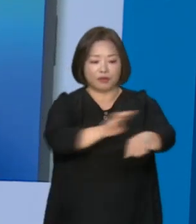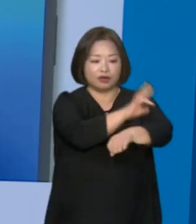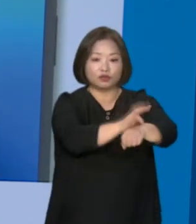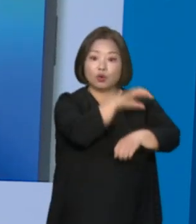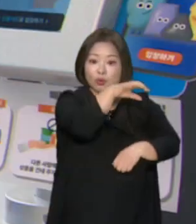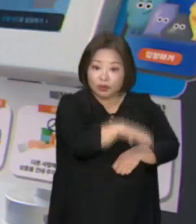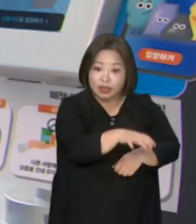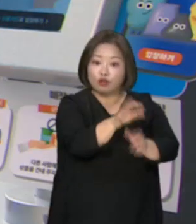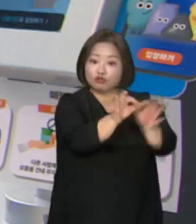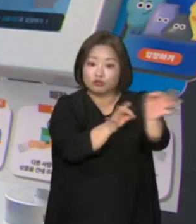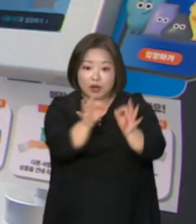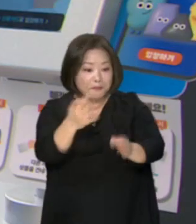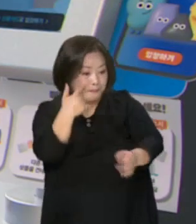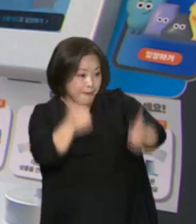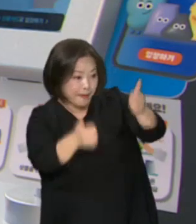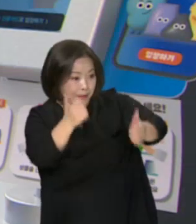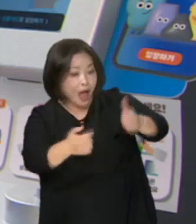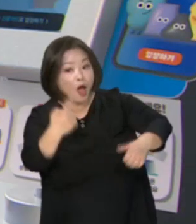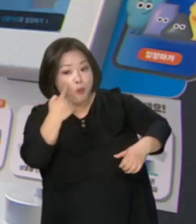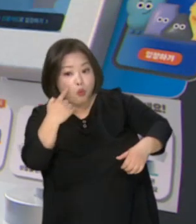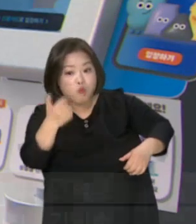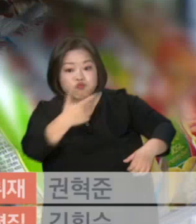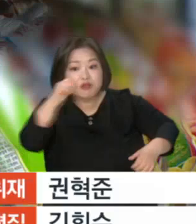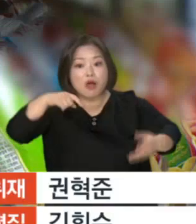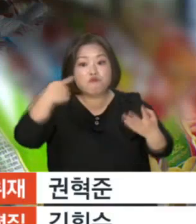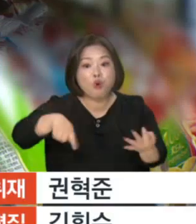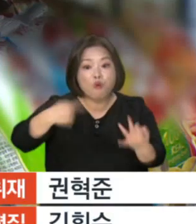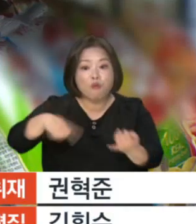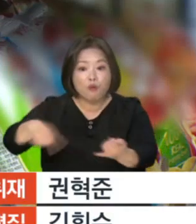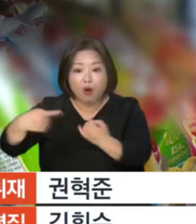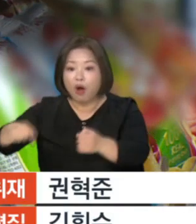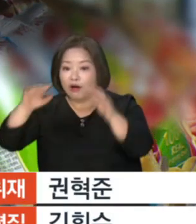이 매장을 운영하며 테스트한 뒤 부족한 점을 보완해